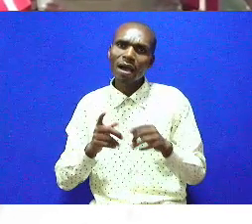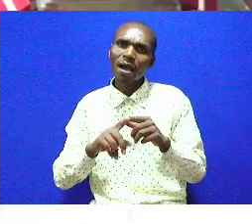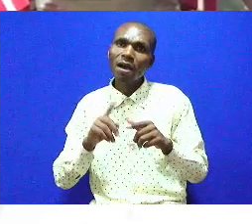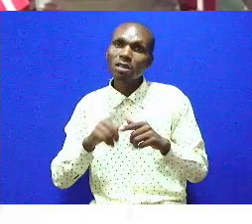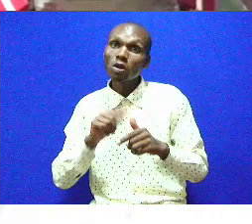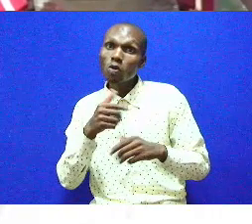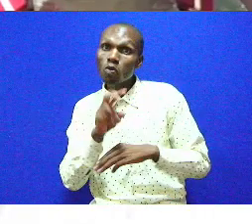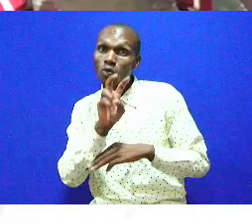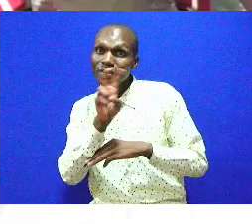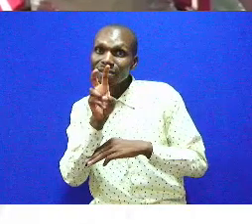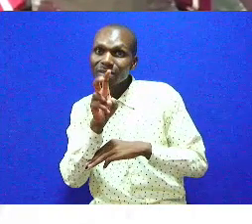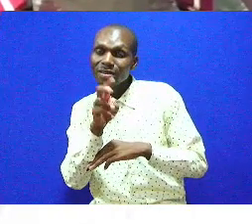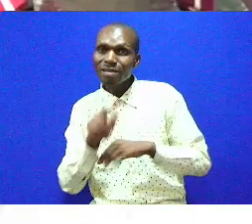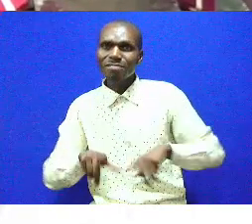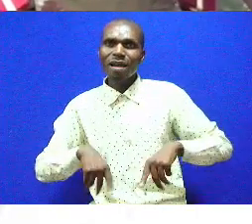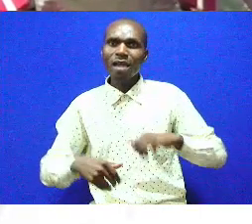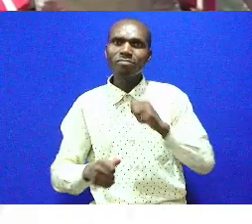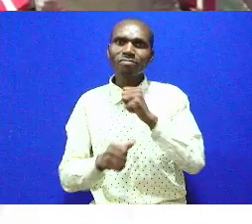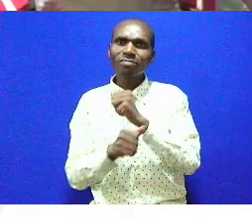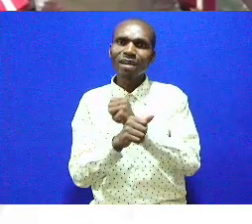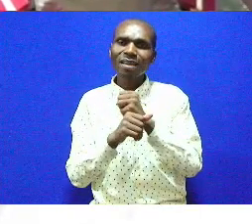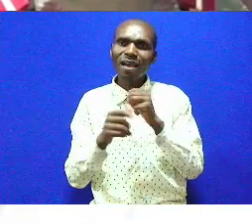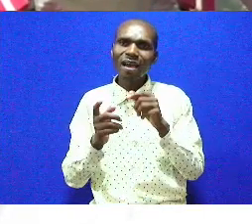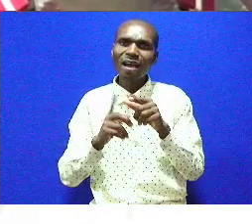anaona anatishiwa, aende